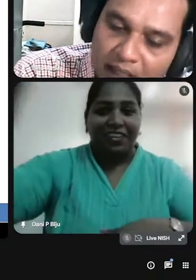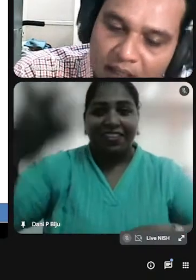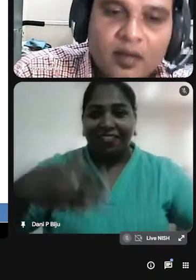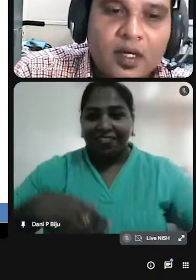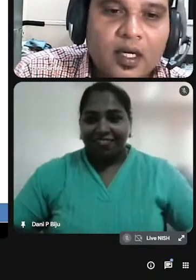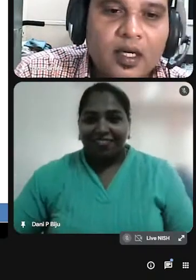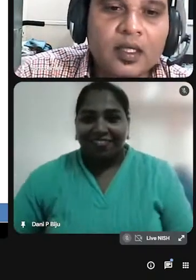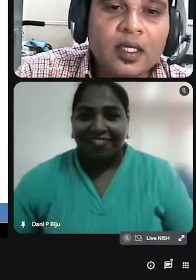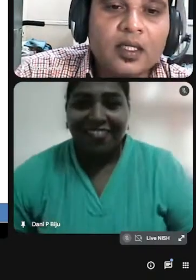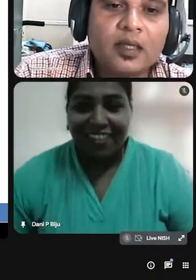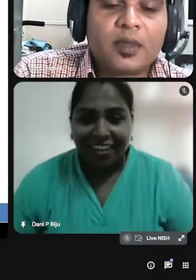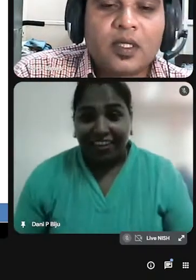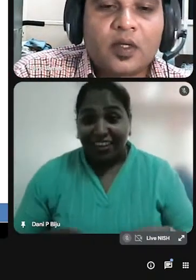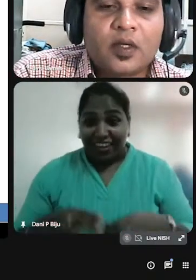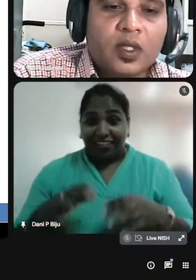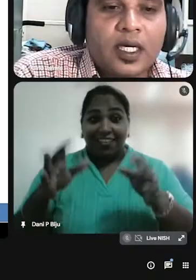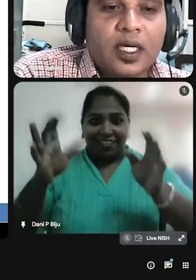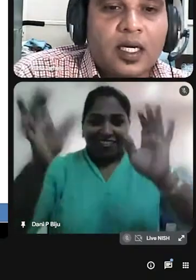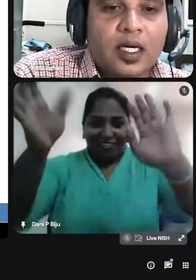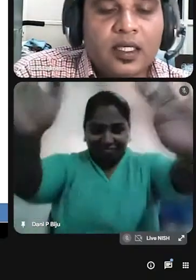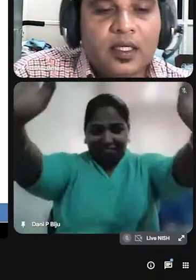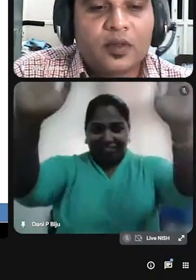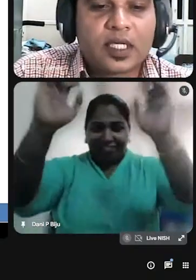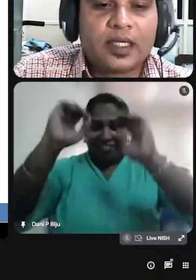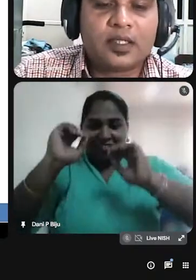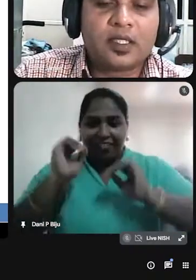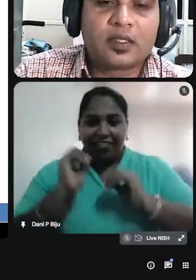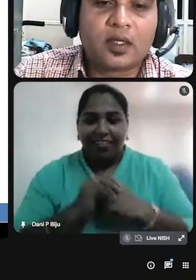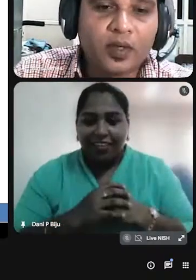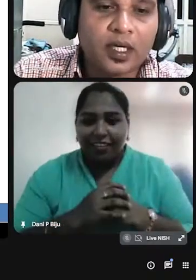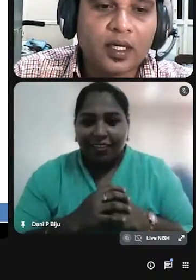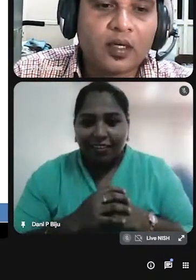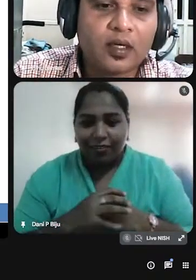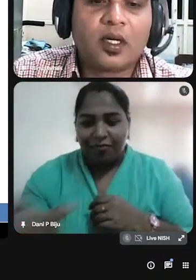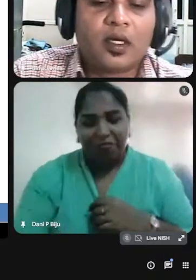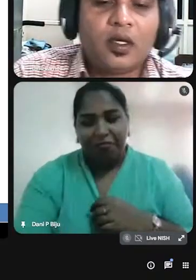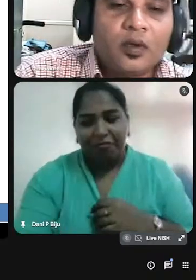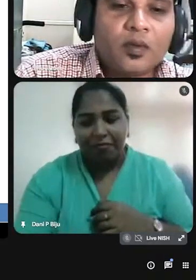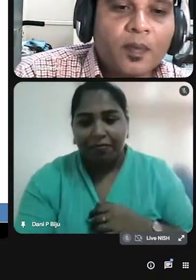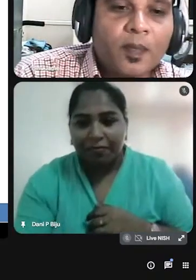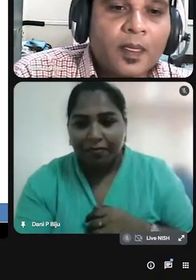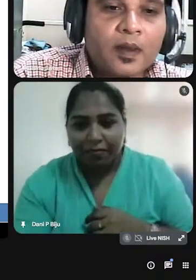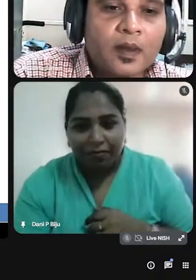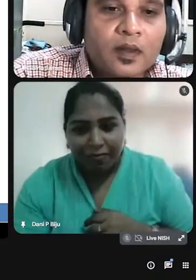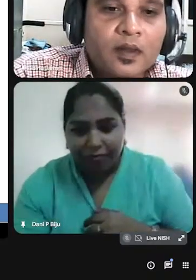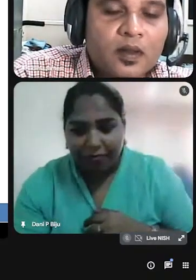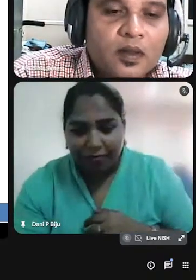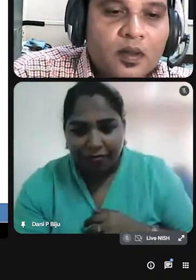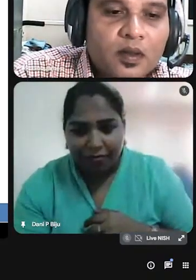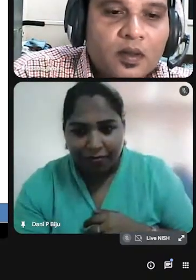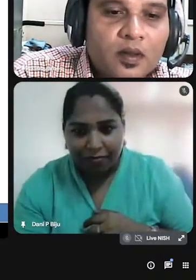വയസ്സിന് മേലിലുള്ളവർക്കാണ് നമ്മൾ കൂടുതലായിട്ട് കാണാറ്. ഇതൊരു സ്റ്റാറ്റിസ്റ്റിക്സ് ആണ്. ഒരു ക്ലിക്കും കൂടെ ക്ലിക്ക് ചെയ്യൂ.